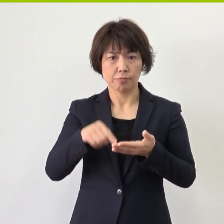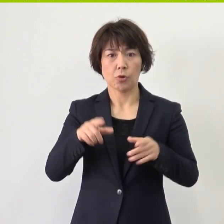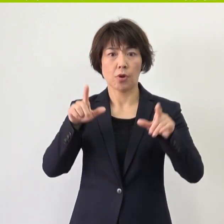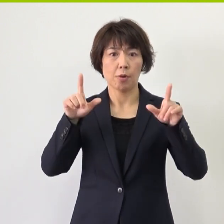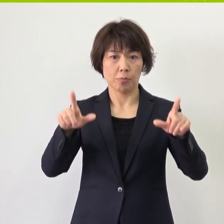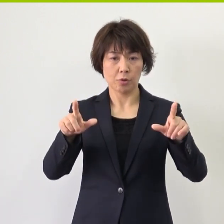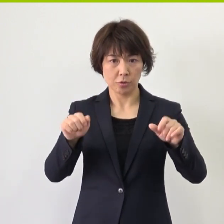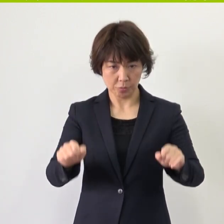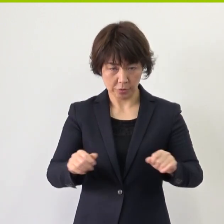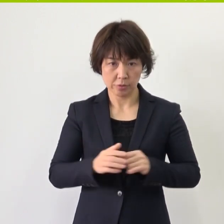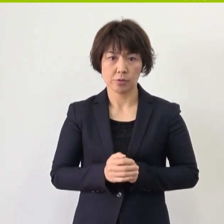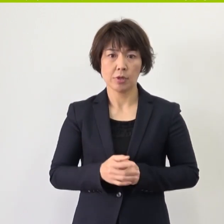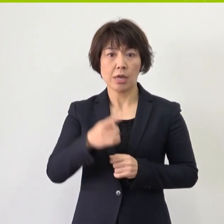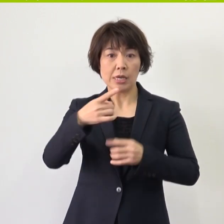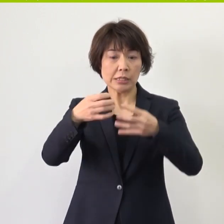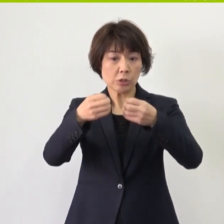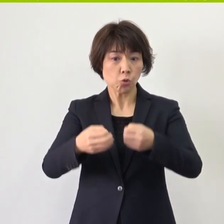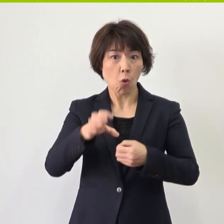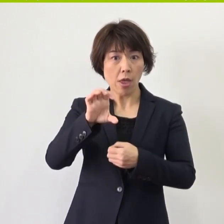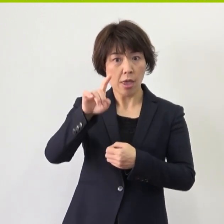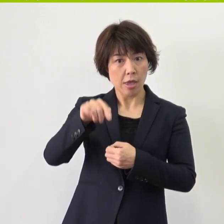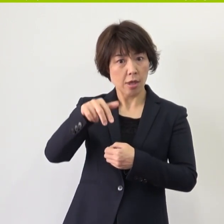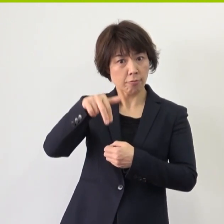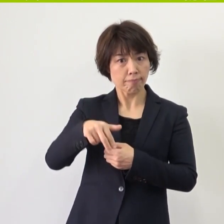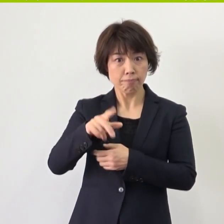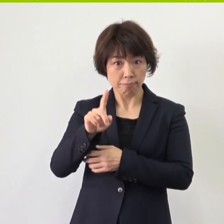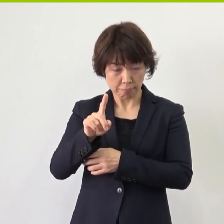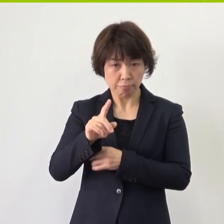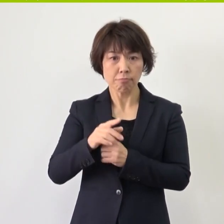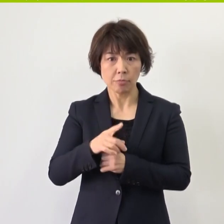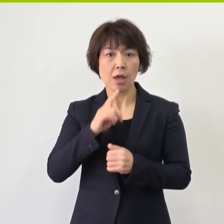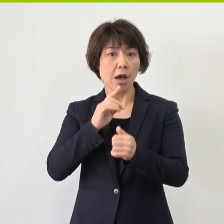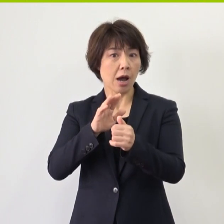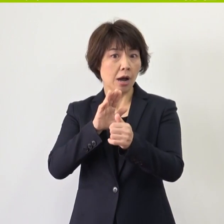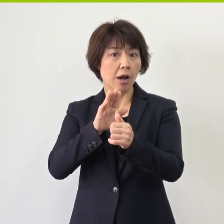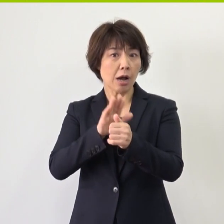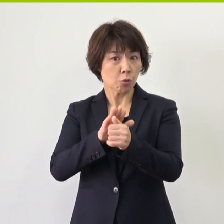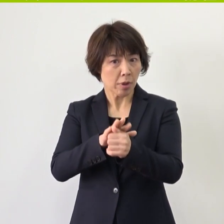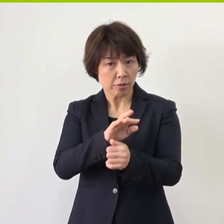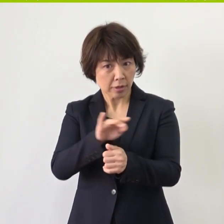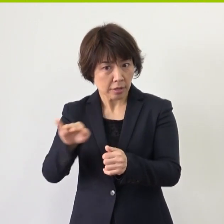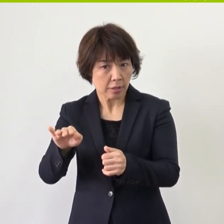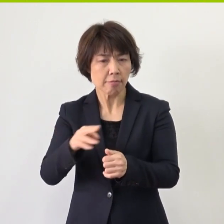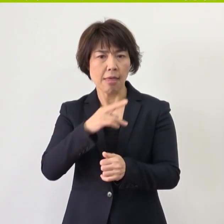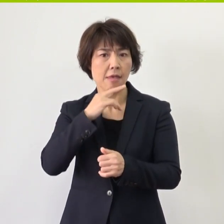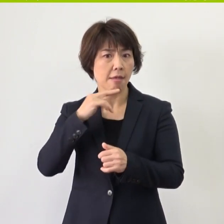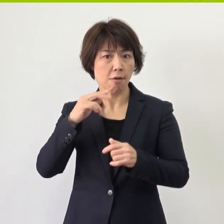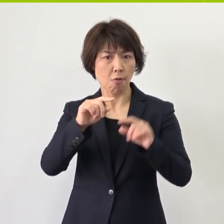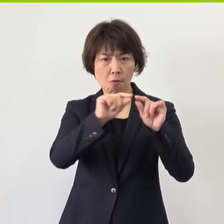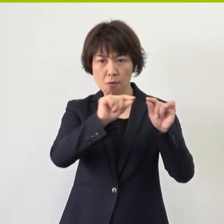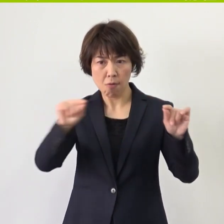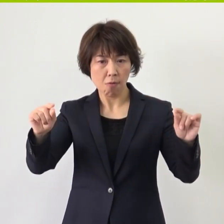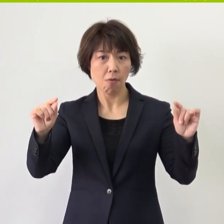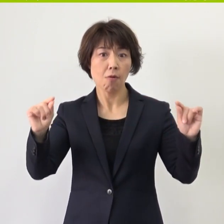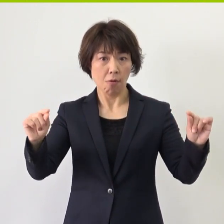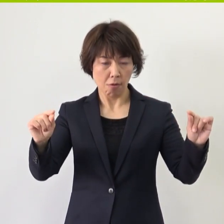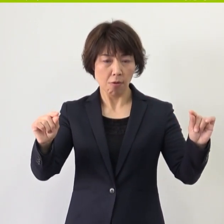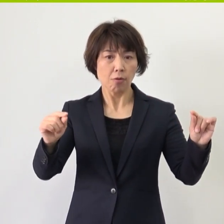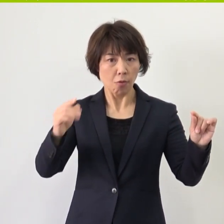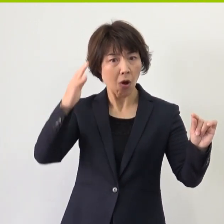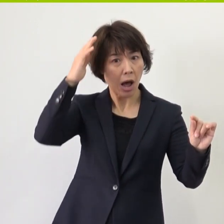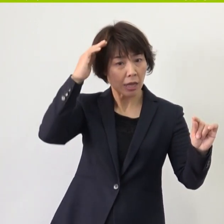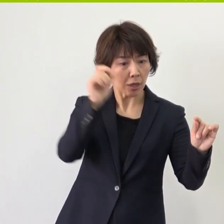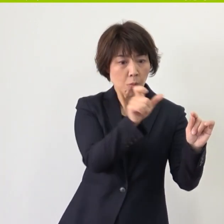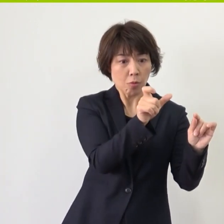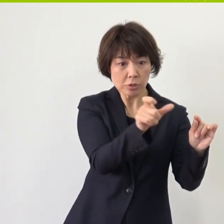きます。一条エースとは、アドバイザリーオブクリエイティブエデュケーションイン一条